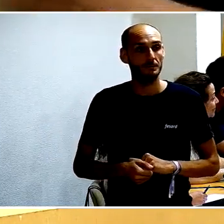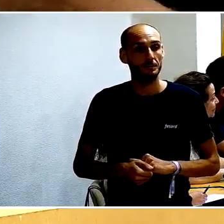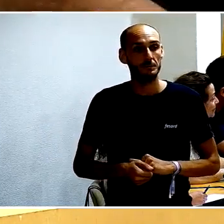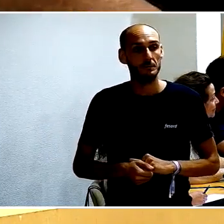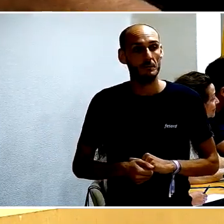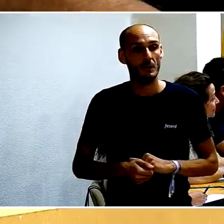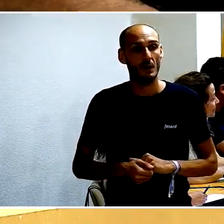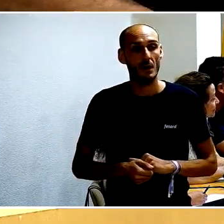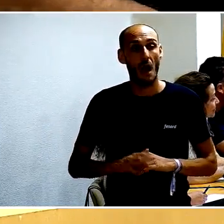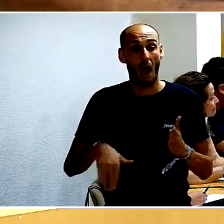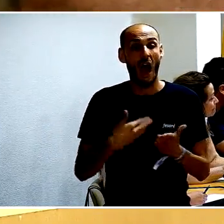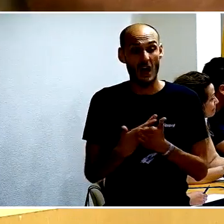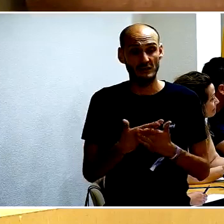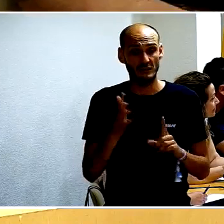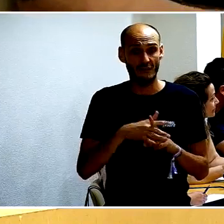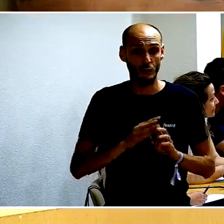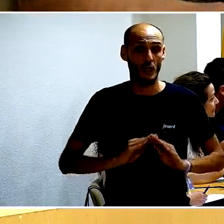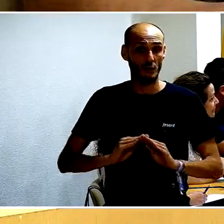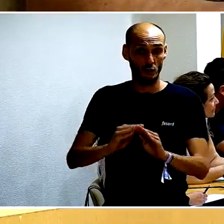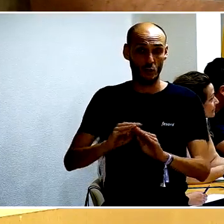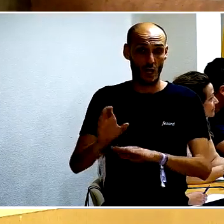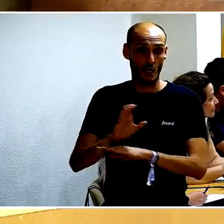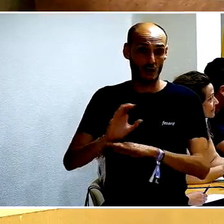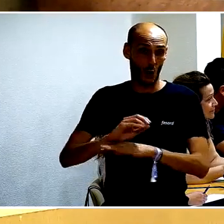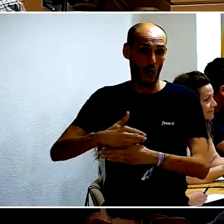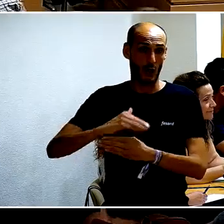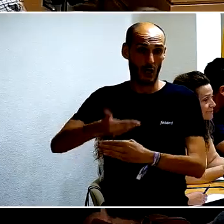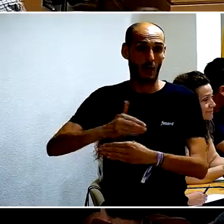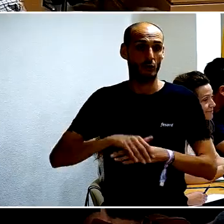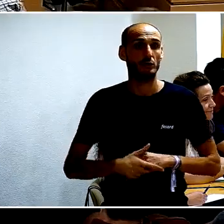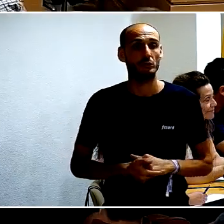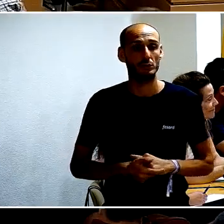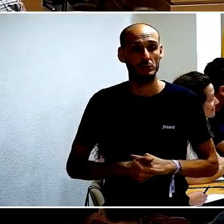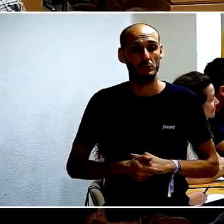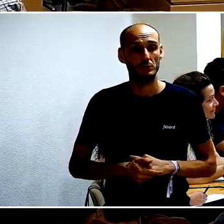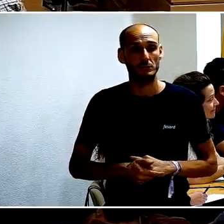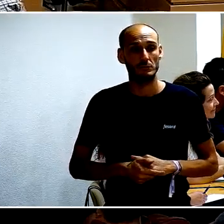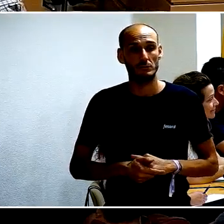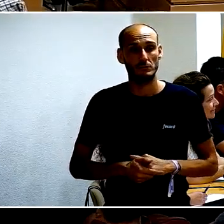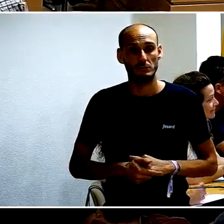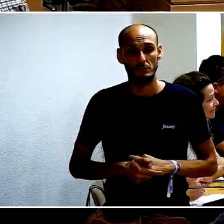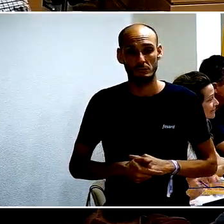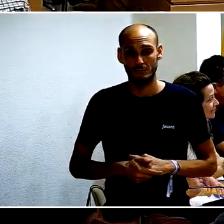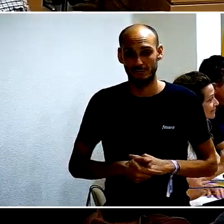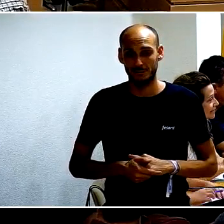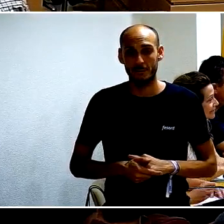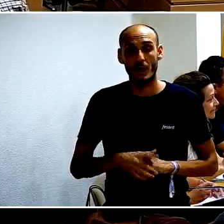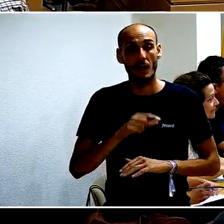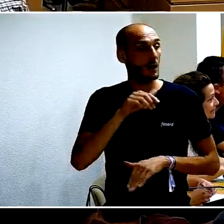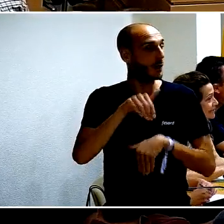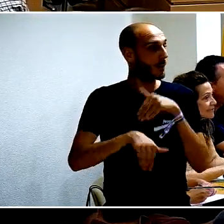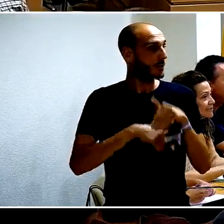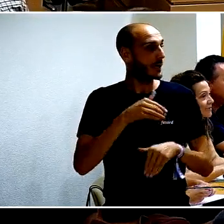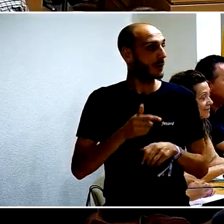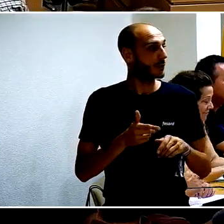tot factures d'ordinadors de la regidoria d'Interior. Passem a la votació del punt, per favor. Ah,